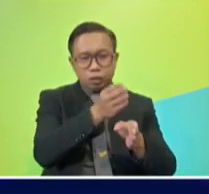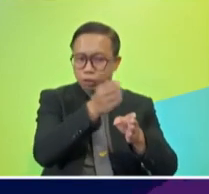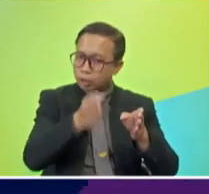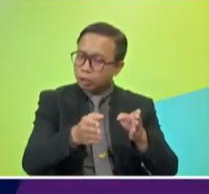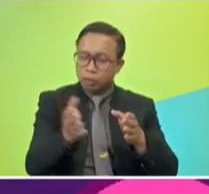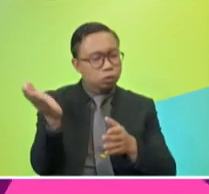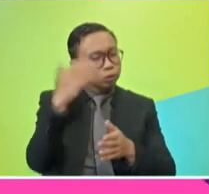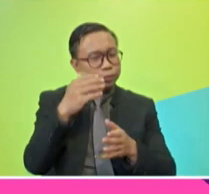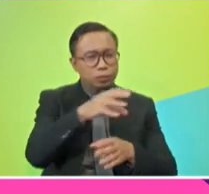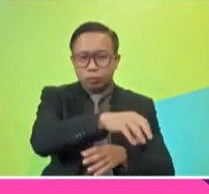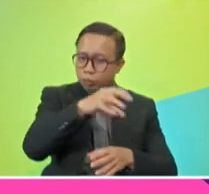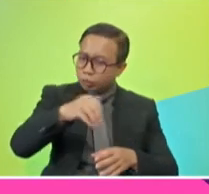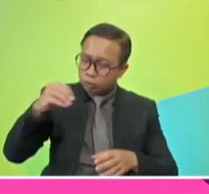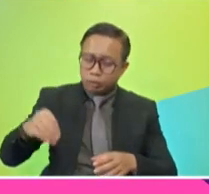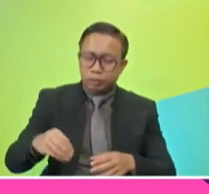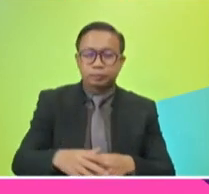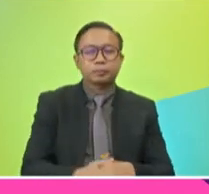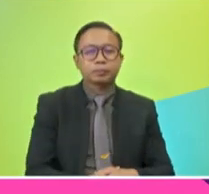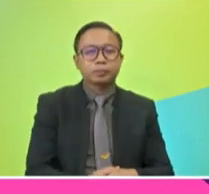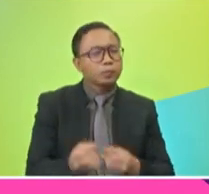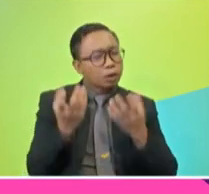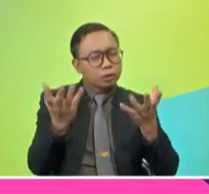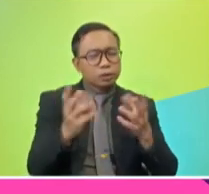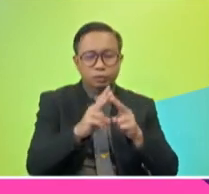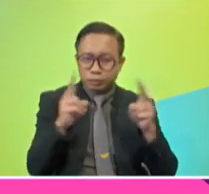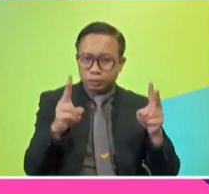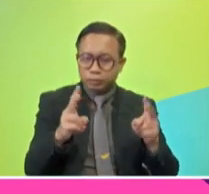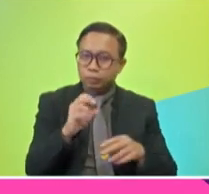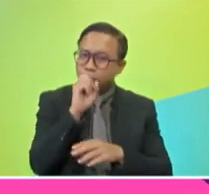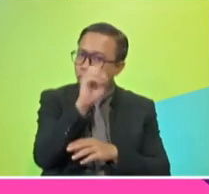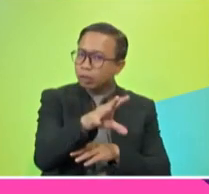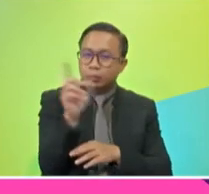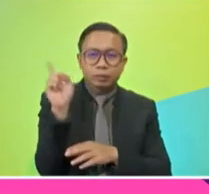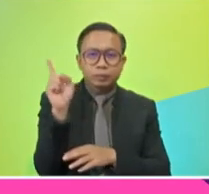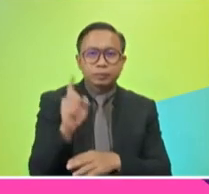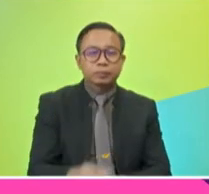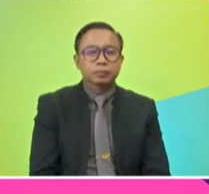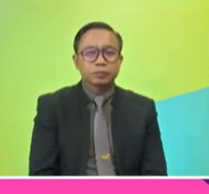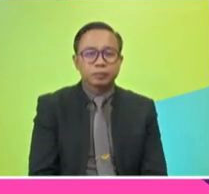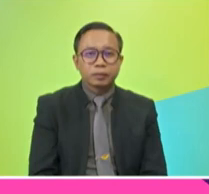terlalu banyak sampah tuh lepas tuh buang sampah